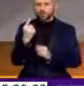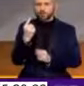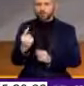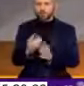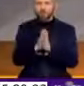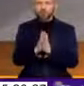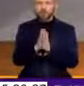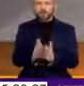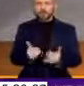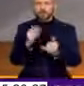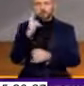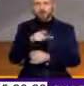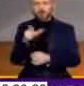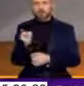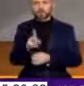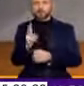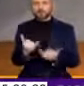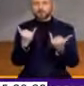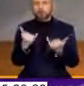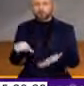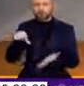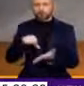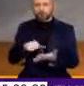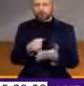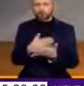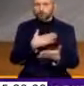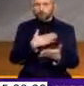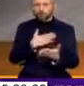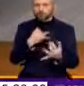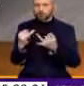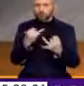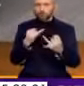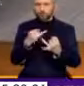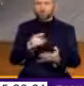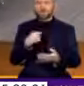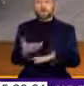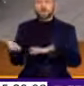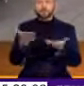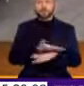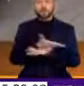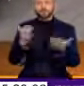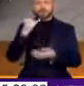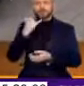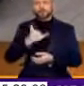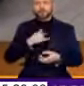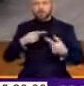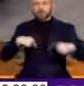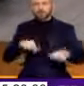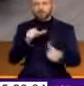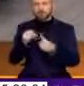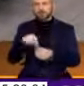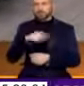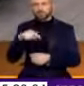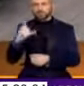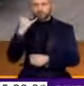223-09-71, будь ласка, шановні кияни, ті, хто прямо зараз долучається до нашого прямого ефіру, я запрошую вас телефонувати нам саме за цим